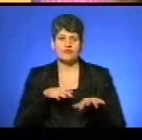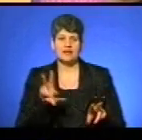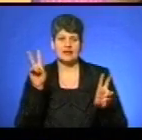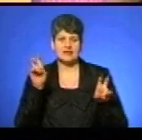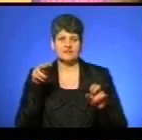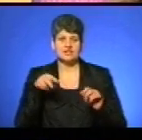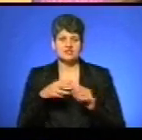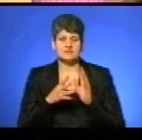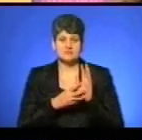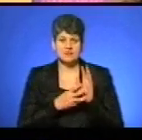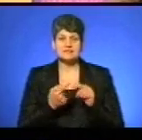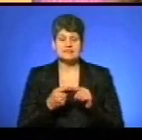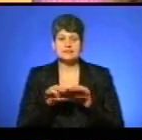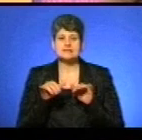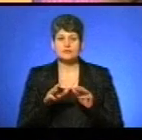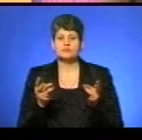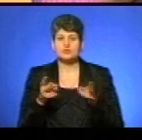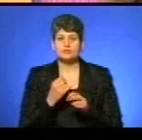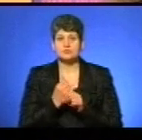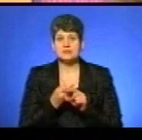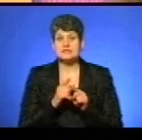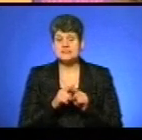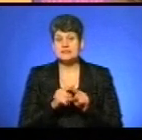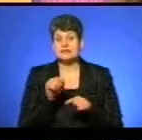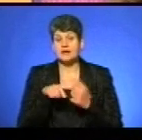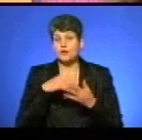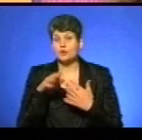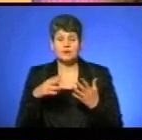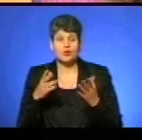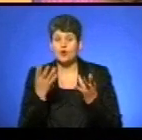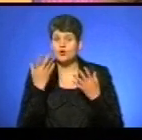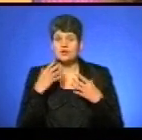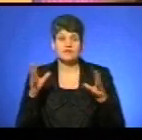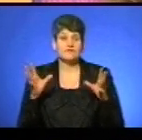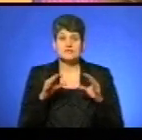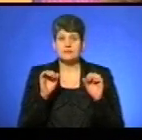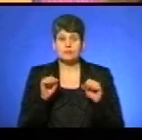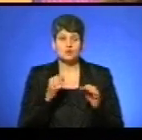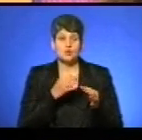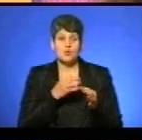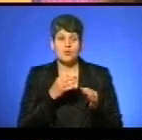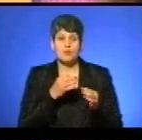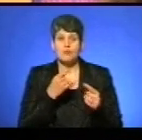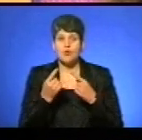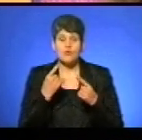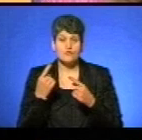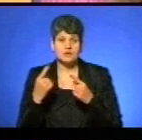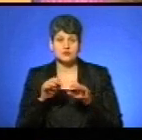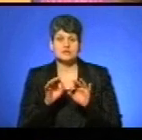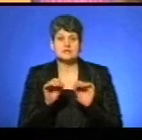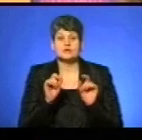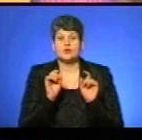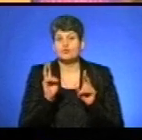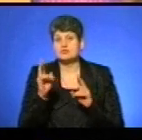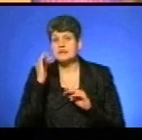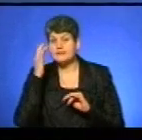«Кінохвиля-2018». Такі заходи потрібно робити, бо це така колаборація, коли всі можуть поговорити, розказати один одному ідеї, може хтось